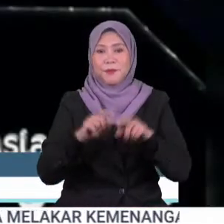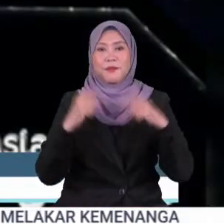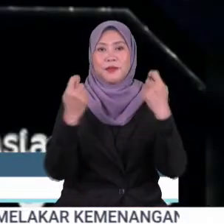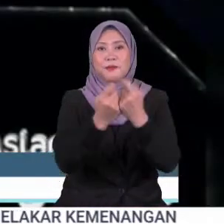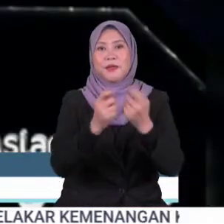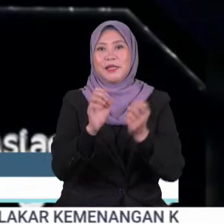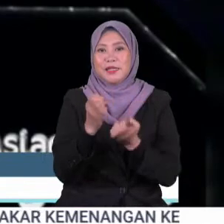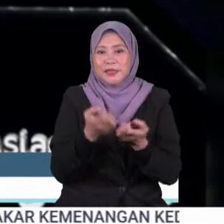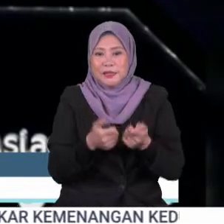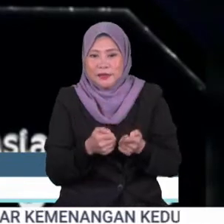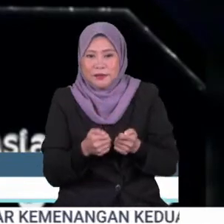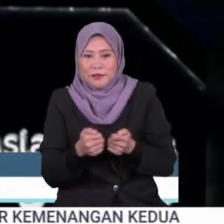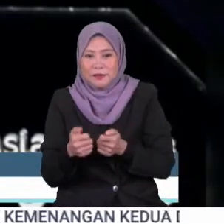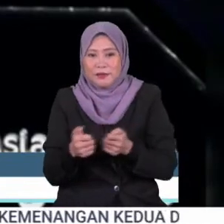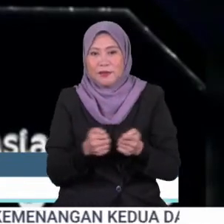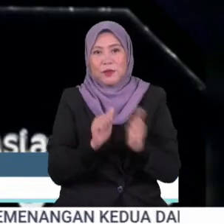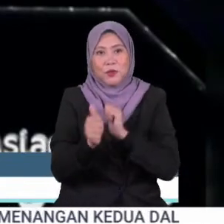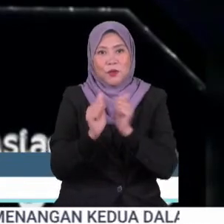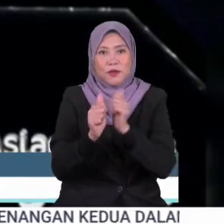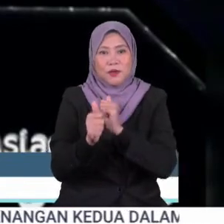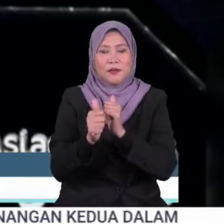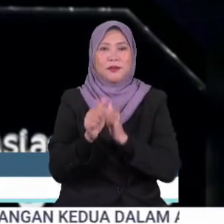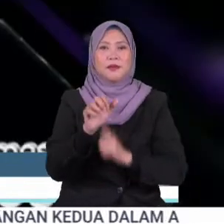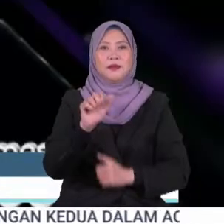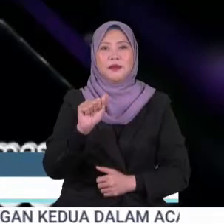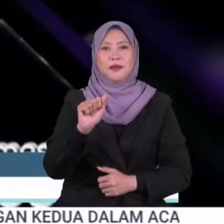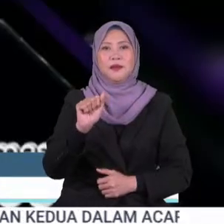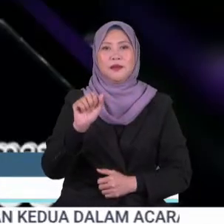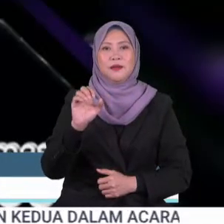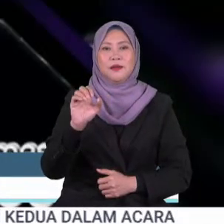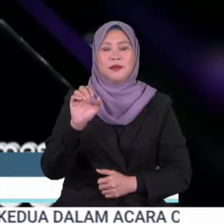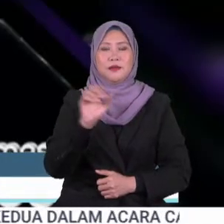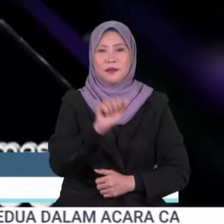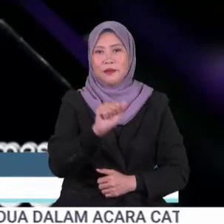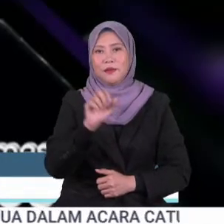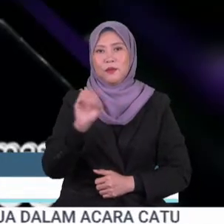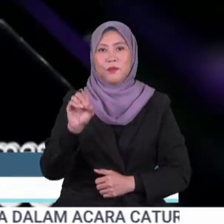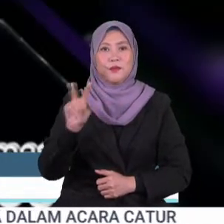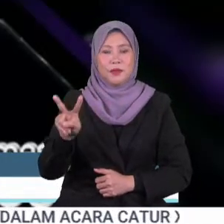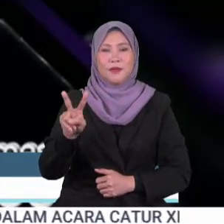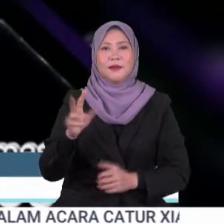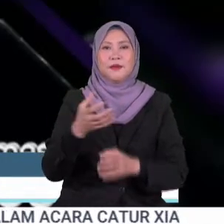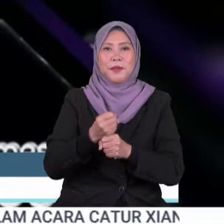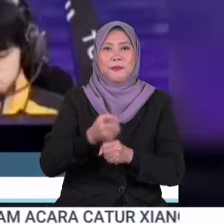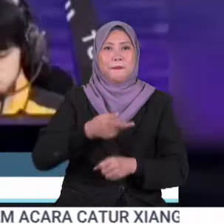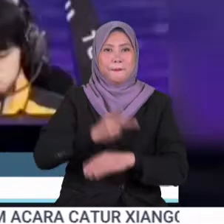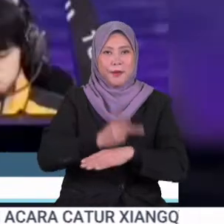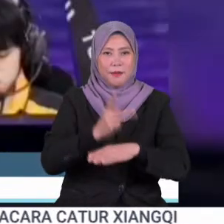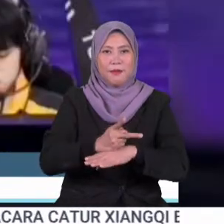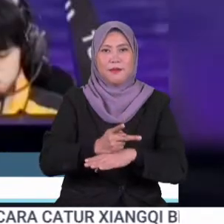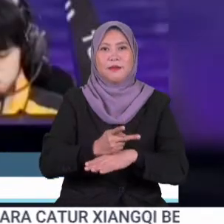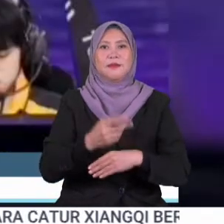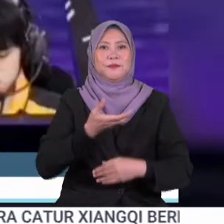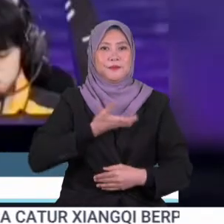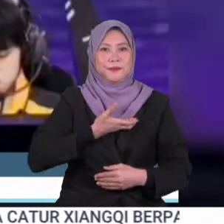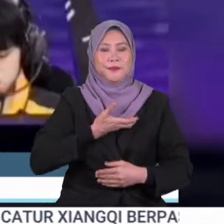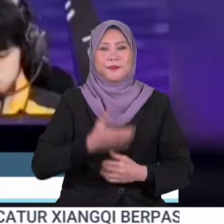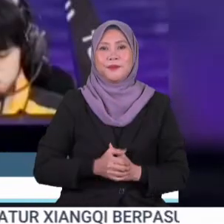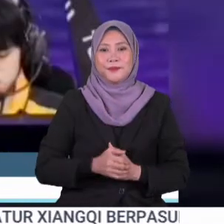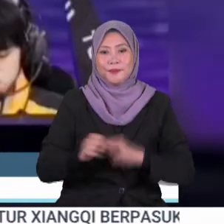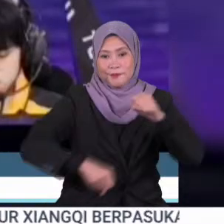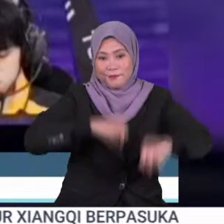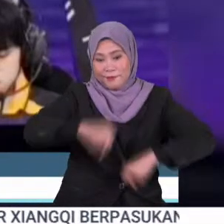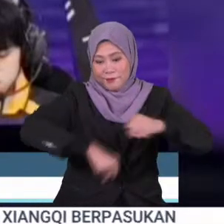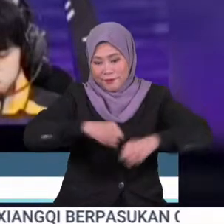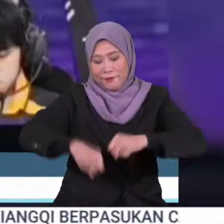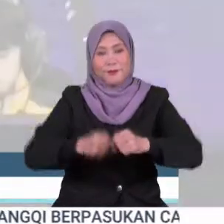E Sukan menerusi permainan Arena of Valor AOV mengesahkan pingat perak kedua buat kontingen negara. Skuad berbasikal